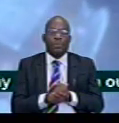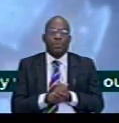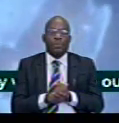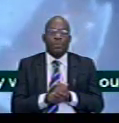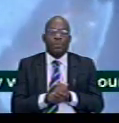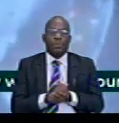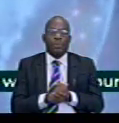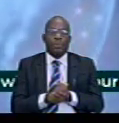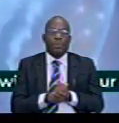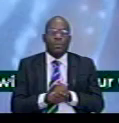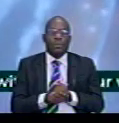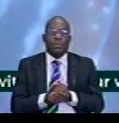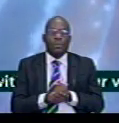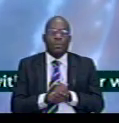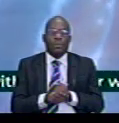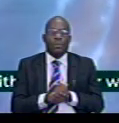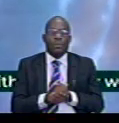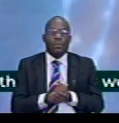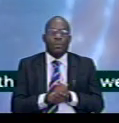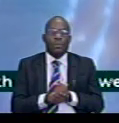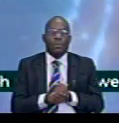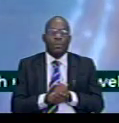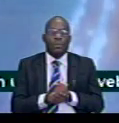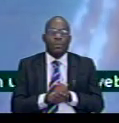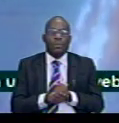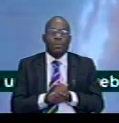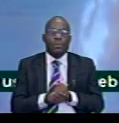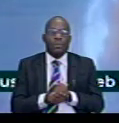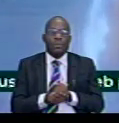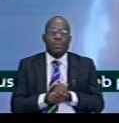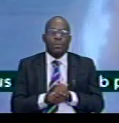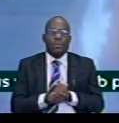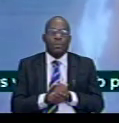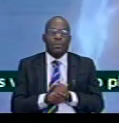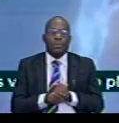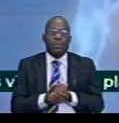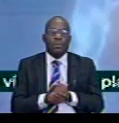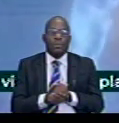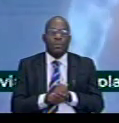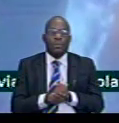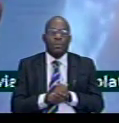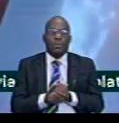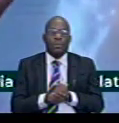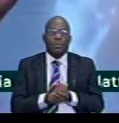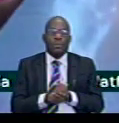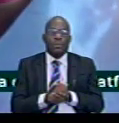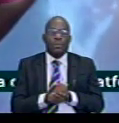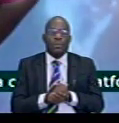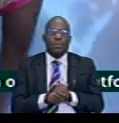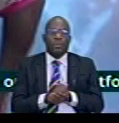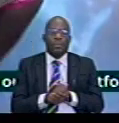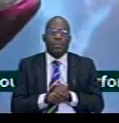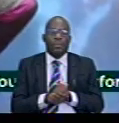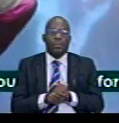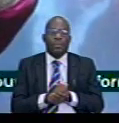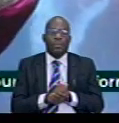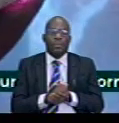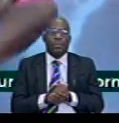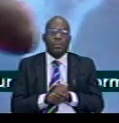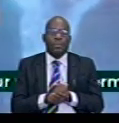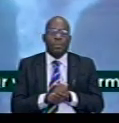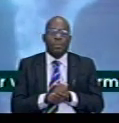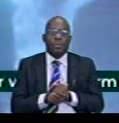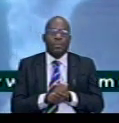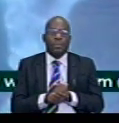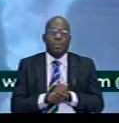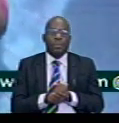À travers notre Père spirituel, j'ai eu ma guérison. Quelle maladie? J'ai la maladie de hanche, colonne vertébrale, le